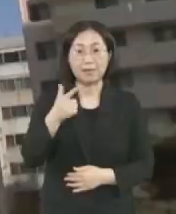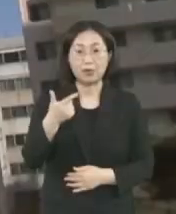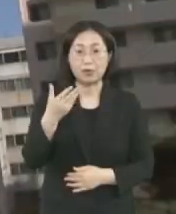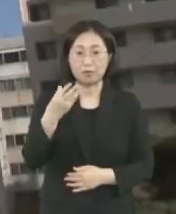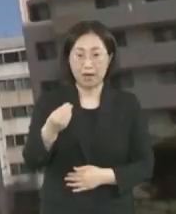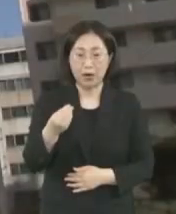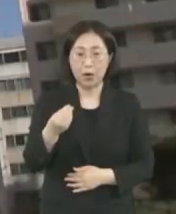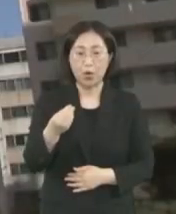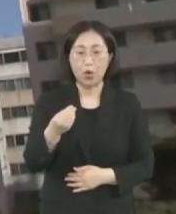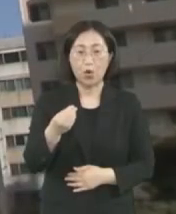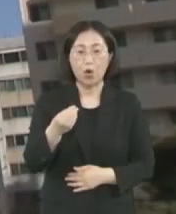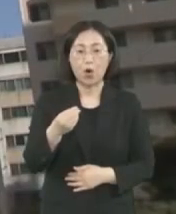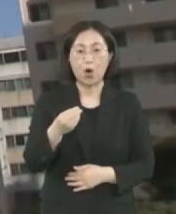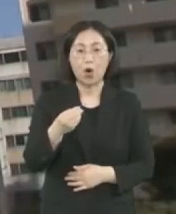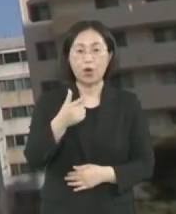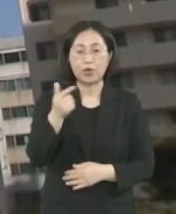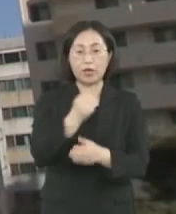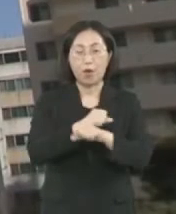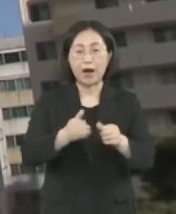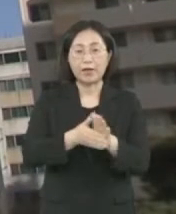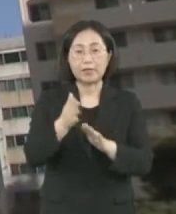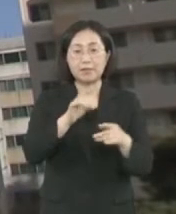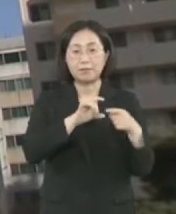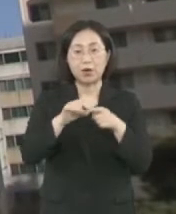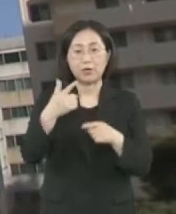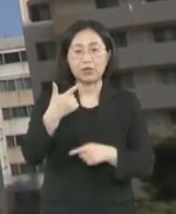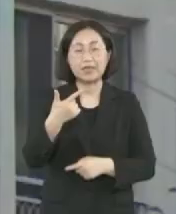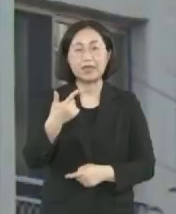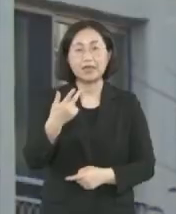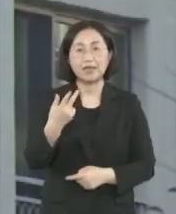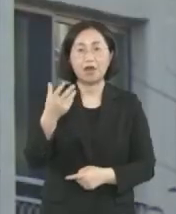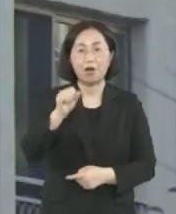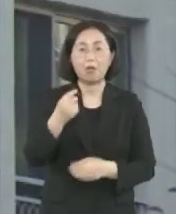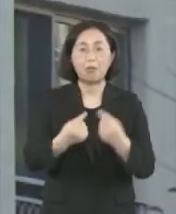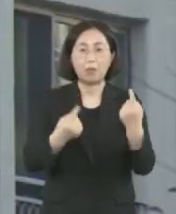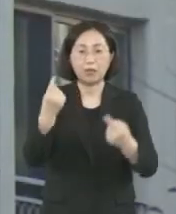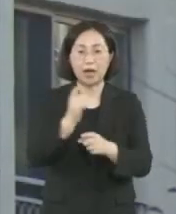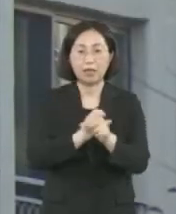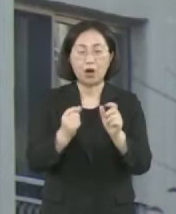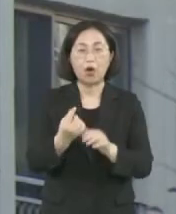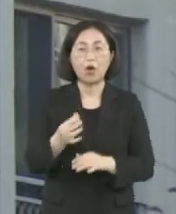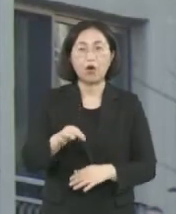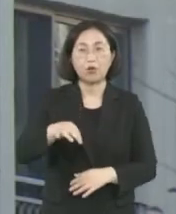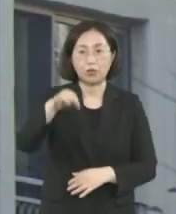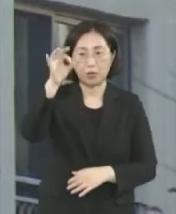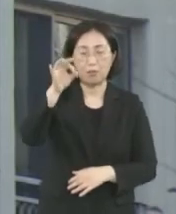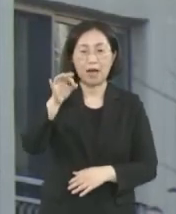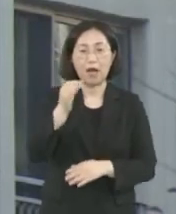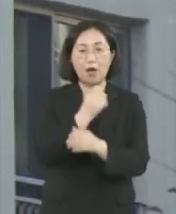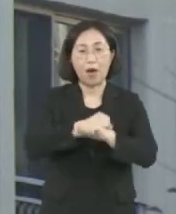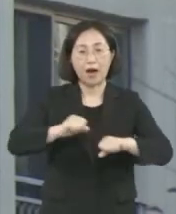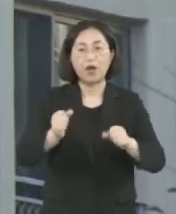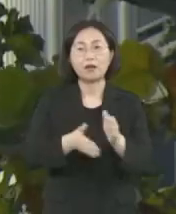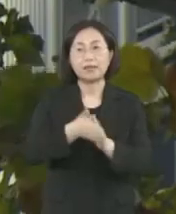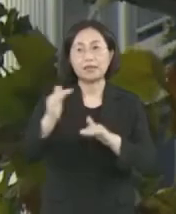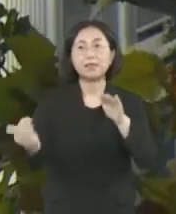6만원으로 6대 광역시 평균 2억 1000 25만원을 크게 웃돌며 광역시 최고로 나타났습니다